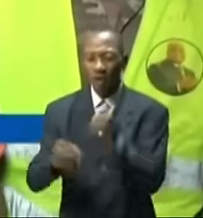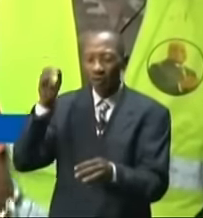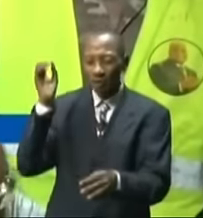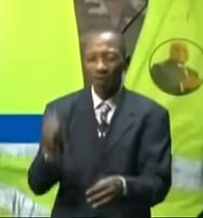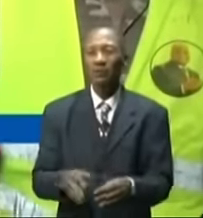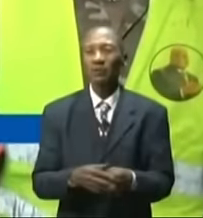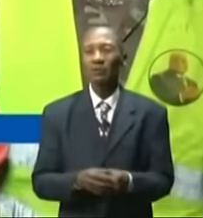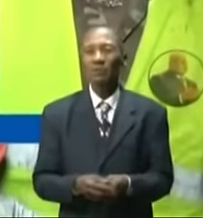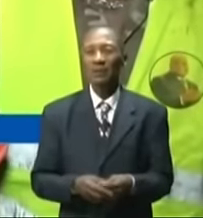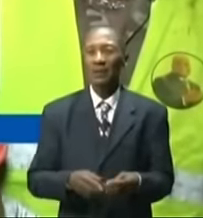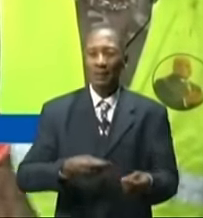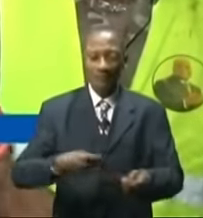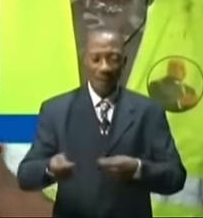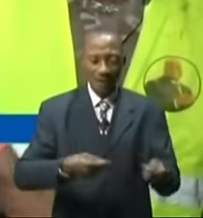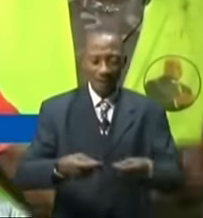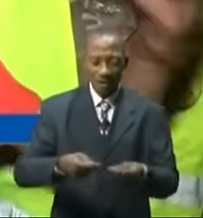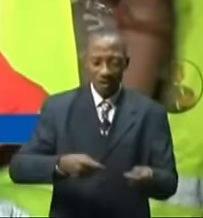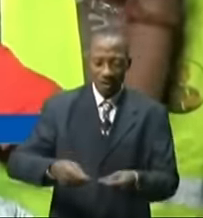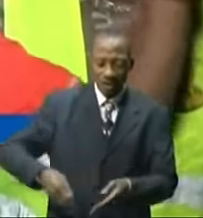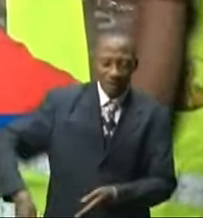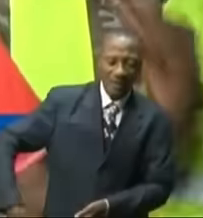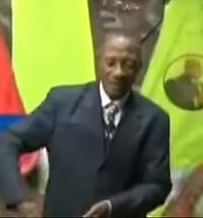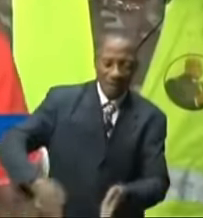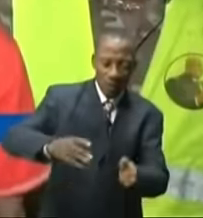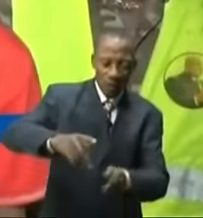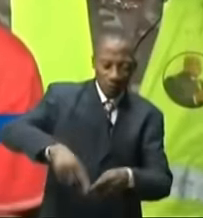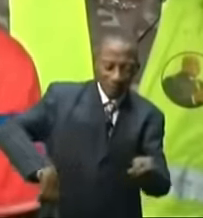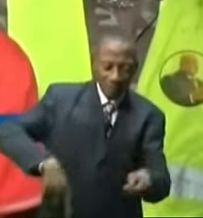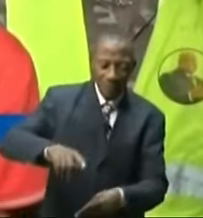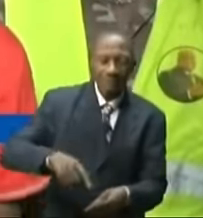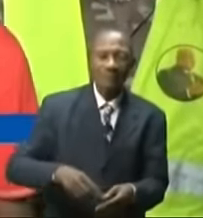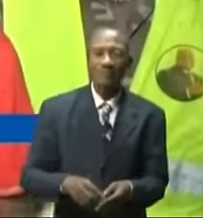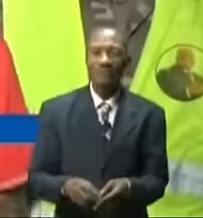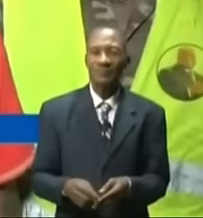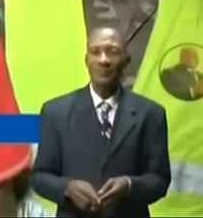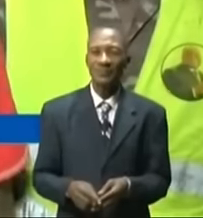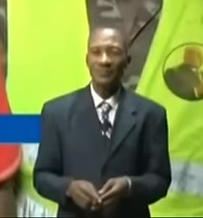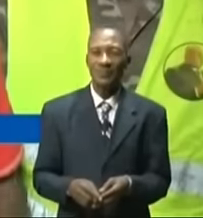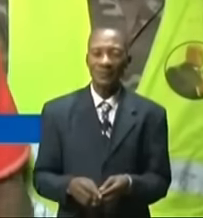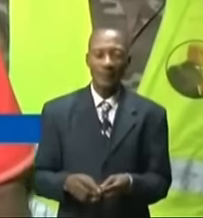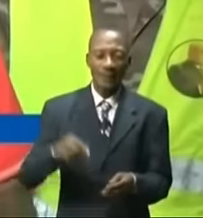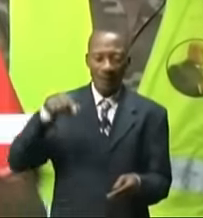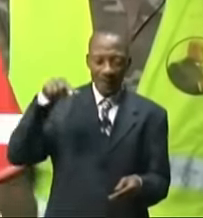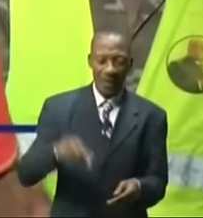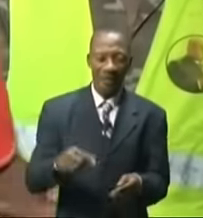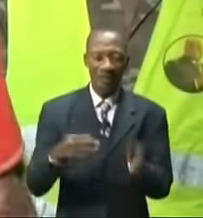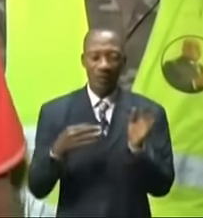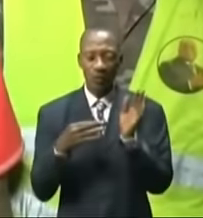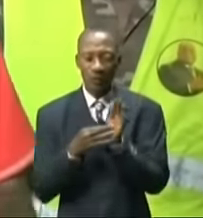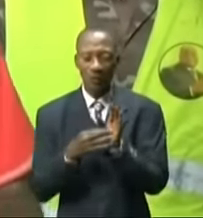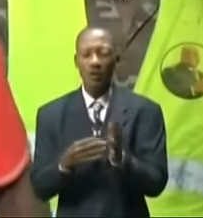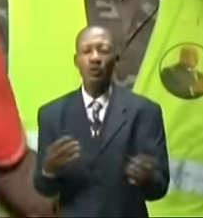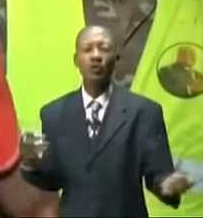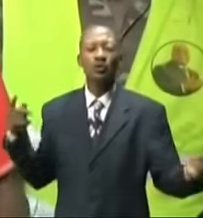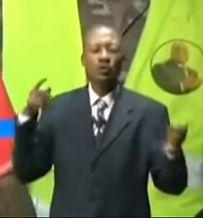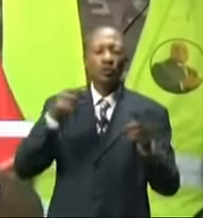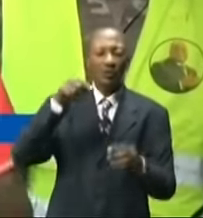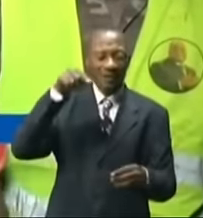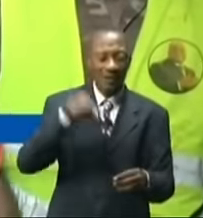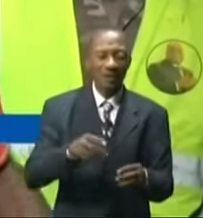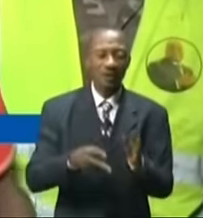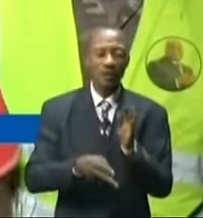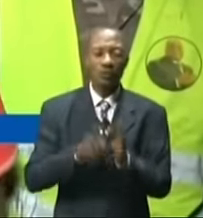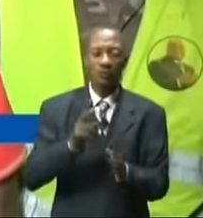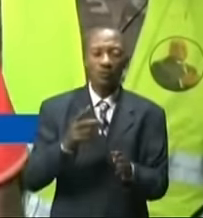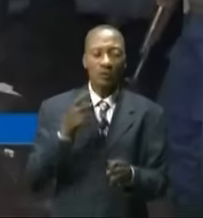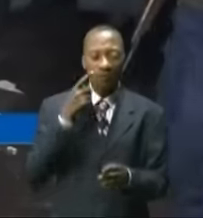marché le long du boulevard. Allant du quartier 8 jusqu'au quartier 12, on ne veut pas avoir un marché le